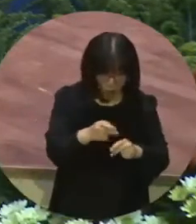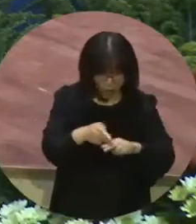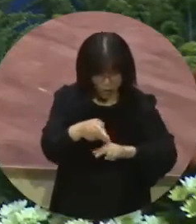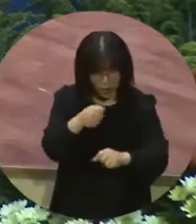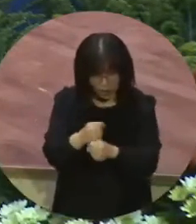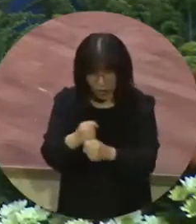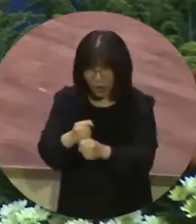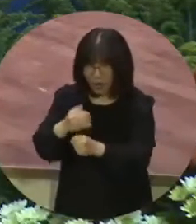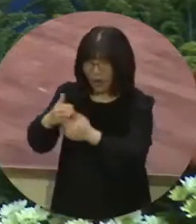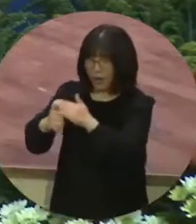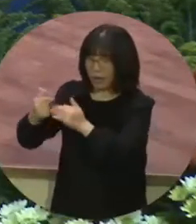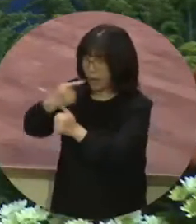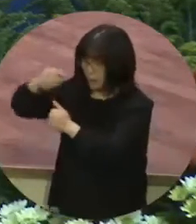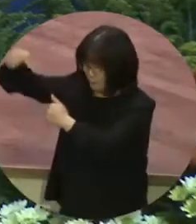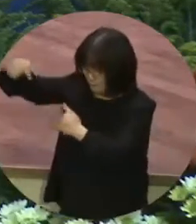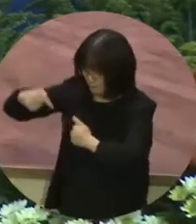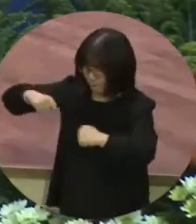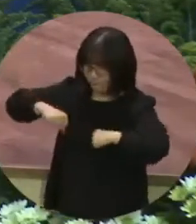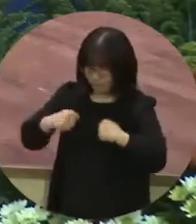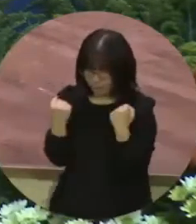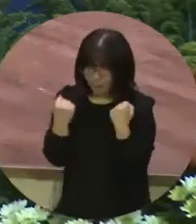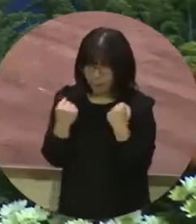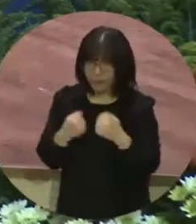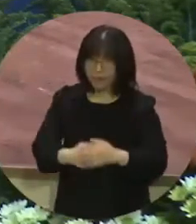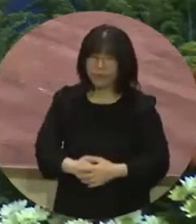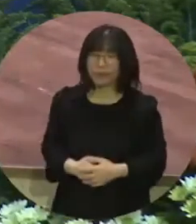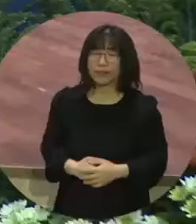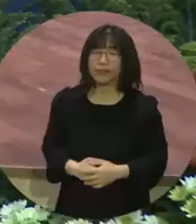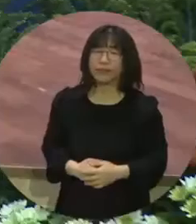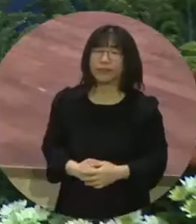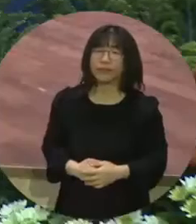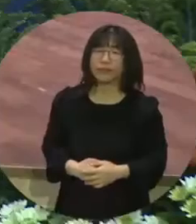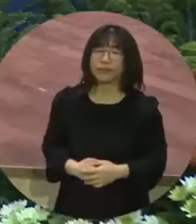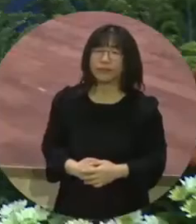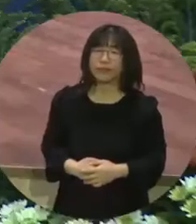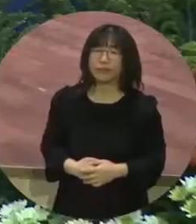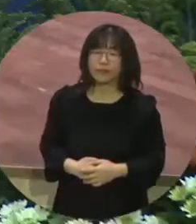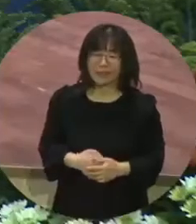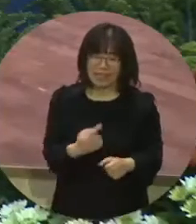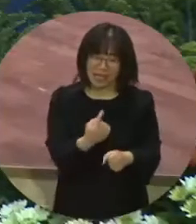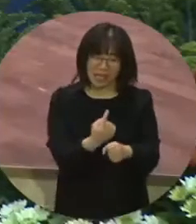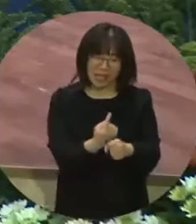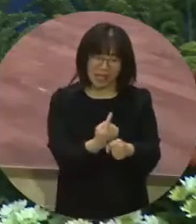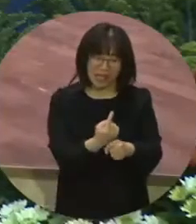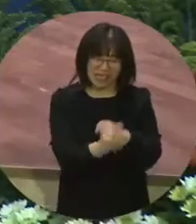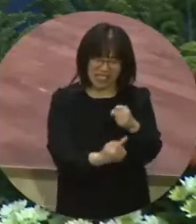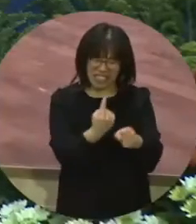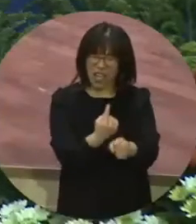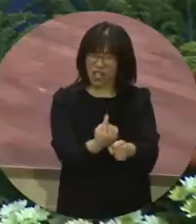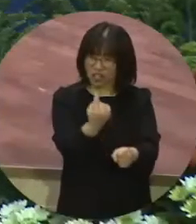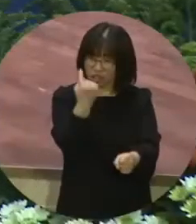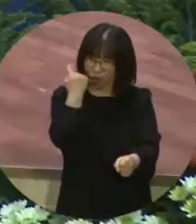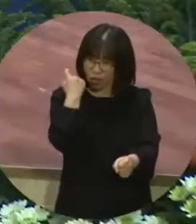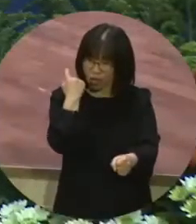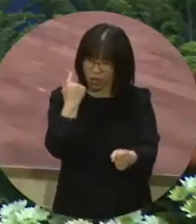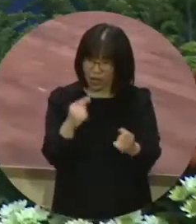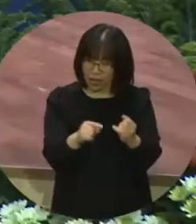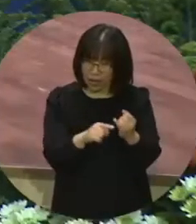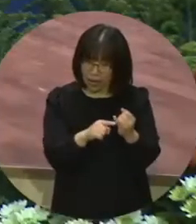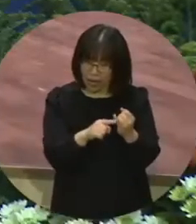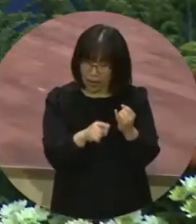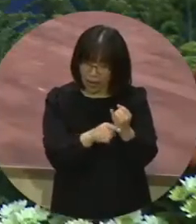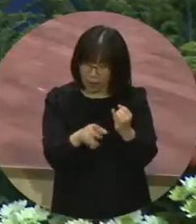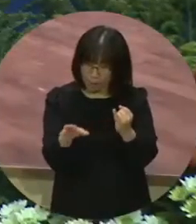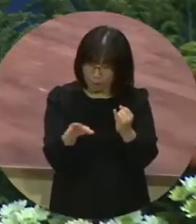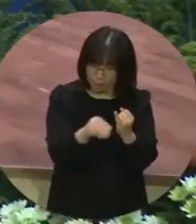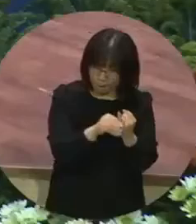아브라함은 그대로 다 행했습니다. 하나님 말씀하신 그대로. 그러니까 1년 전에 아내 사라의 몸을 통해서 아들을 주실 것인데